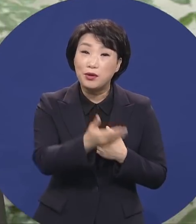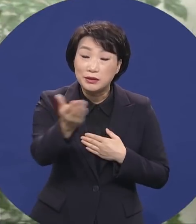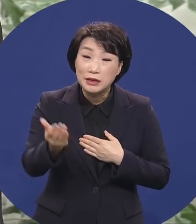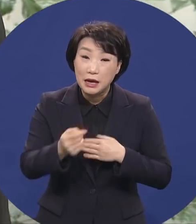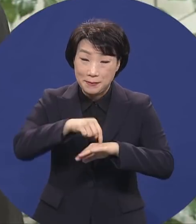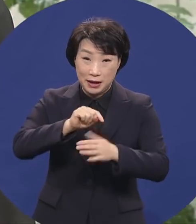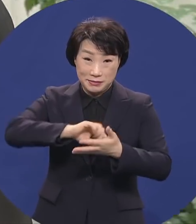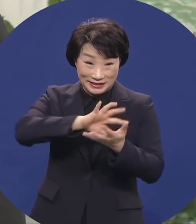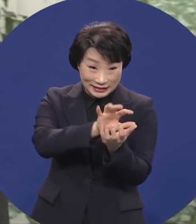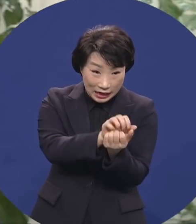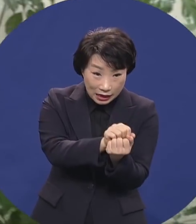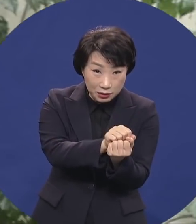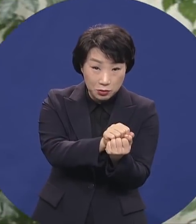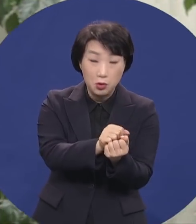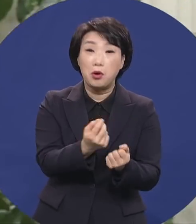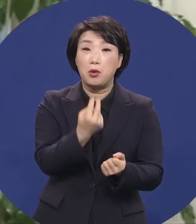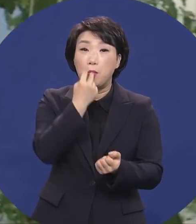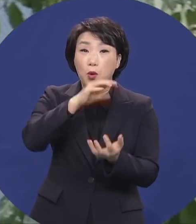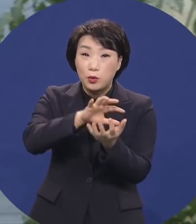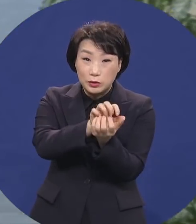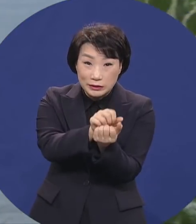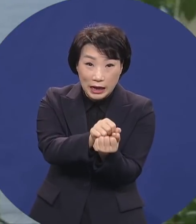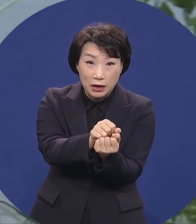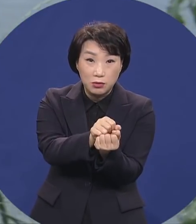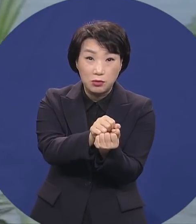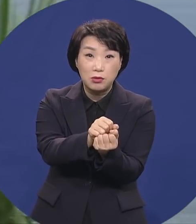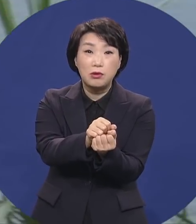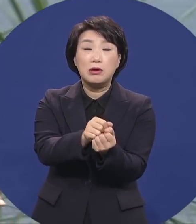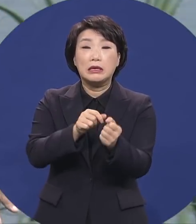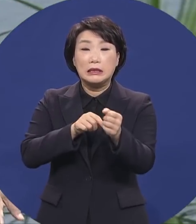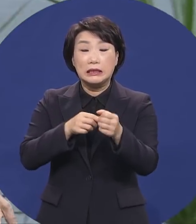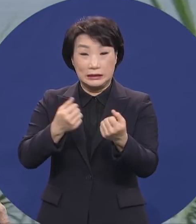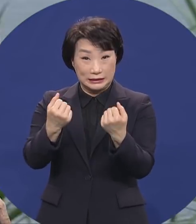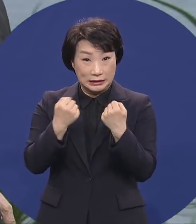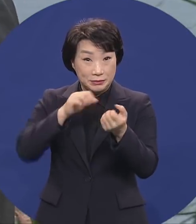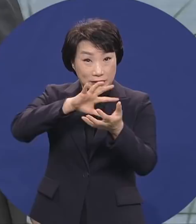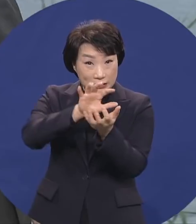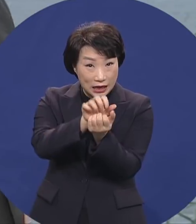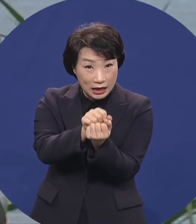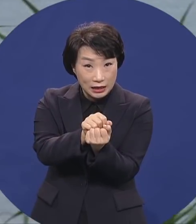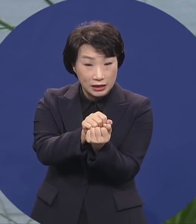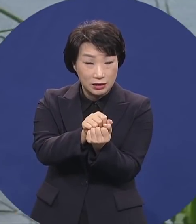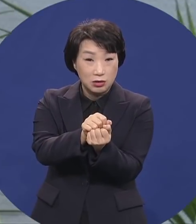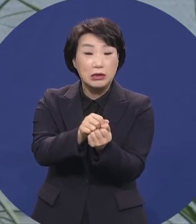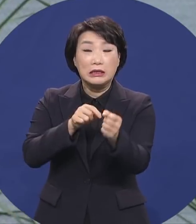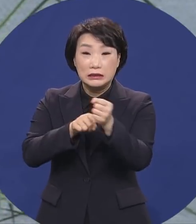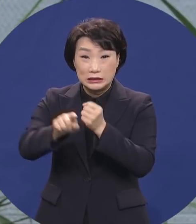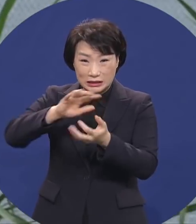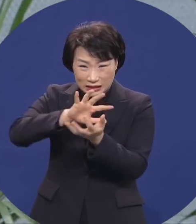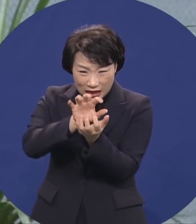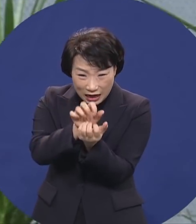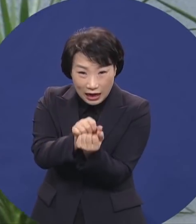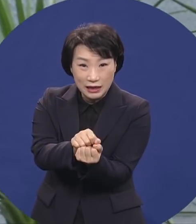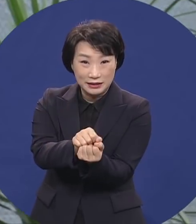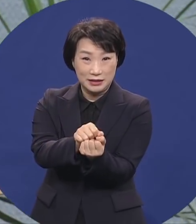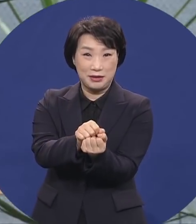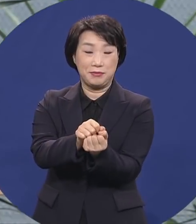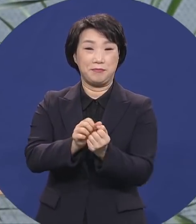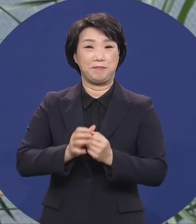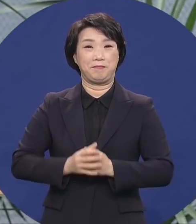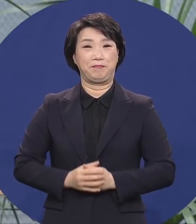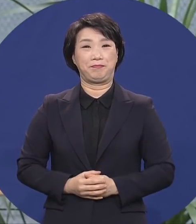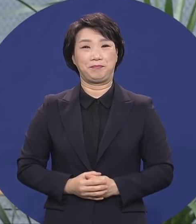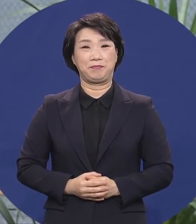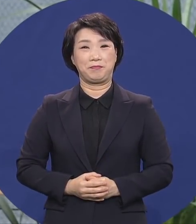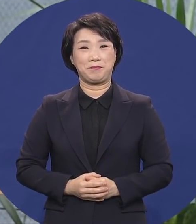마음을 다해, 목숨을 다해, 힘을 다해, 뜻을 다해.